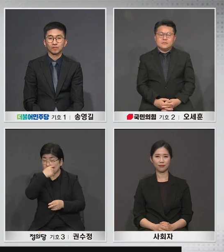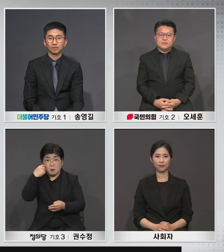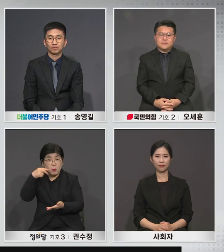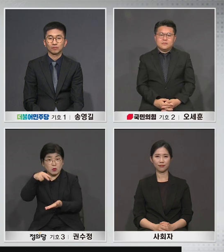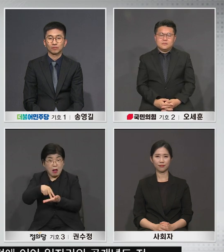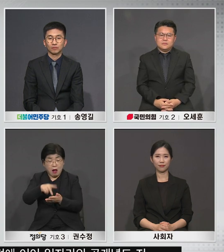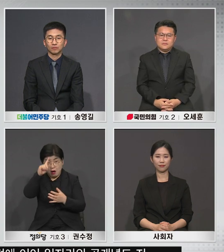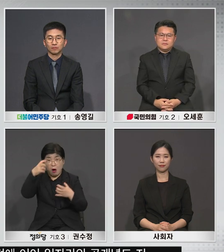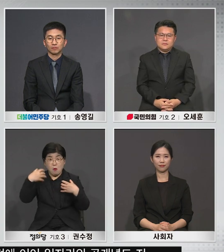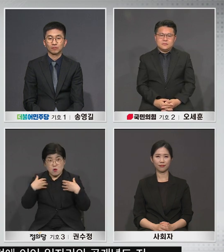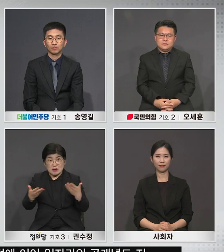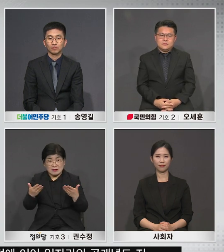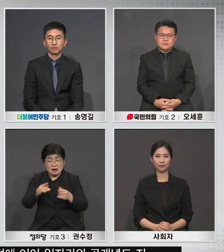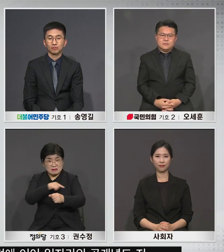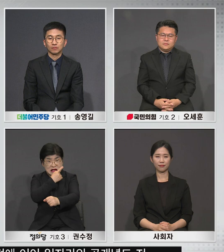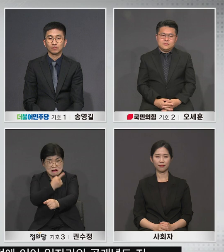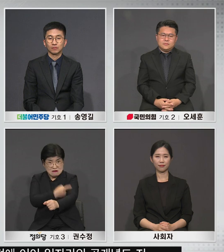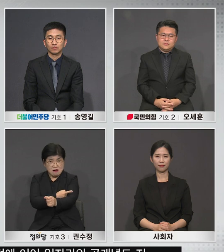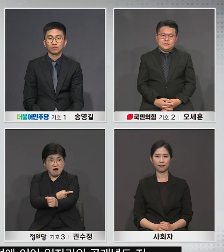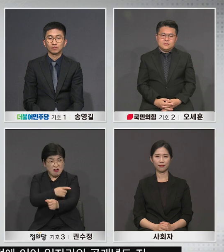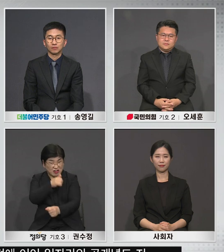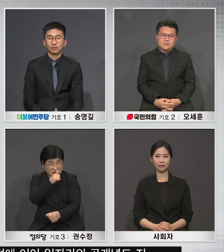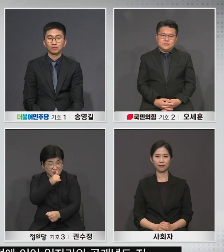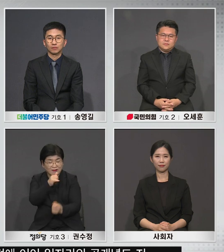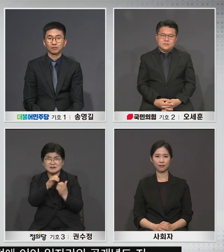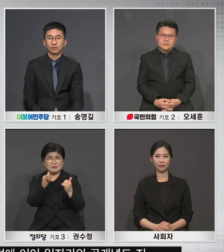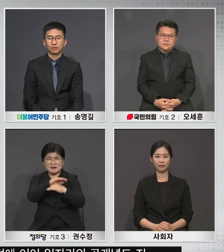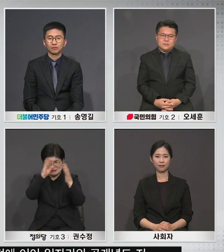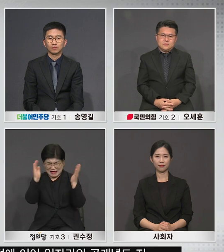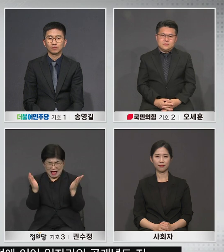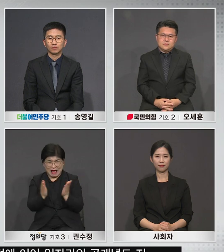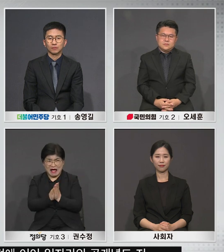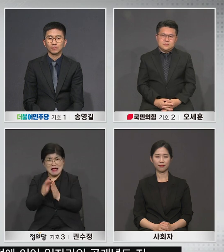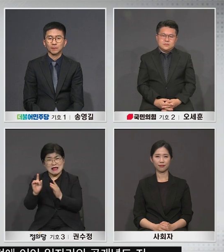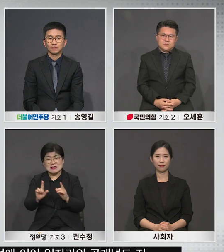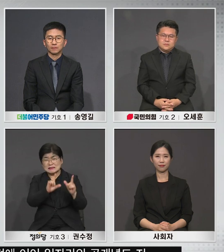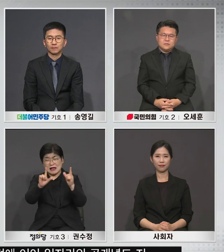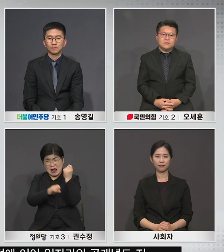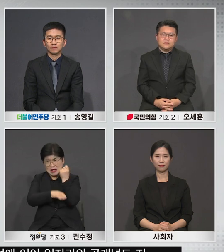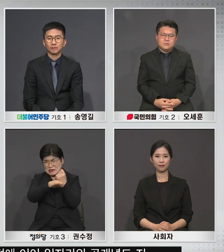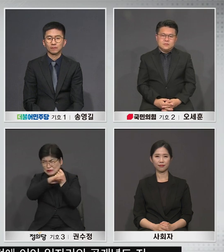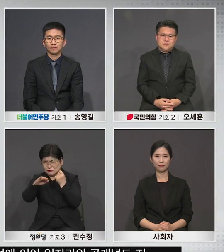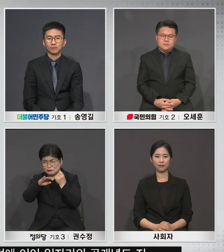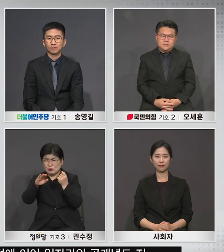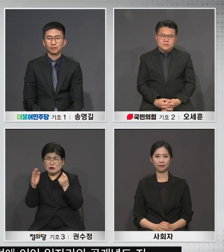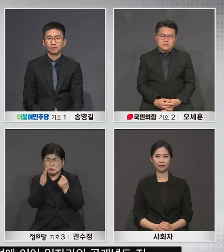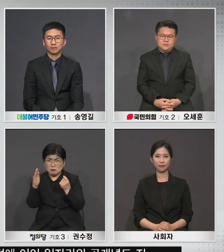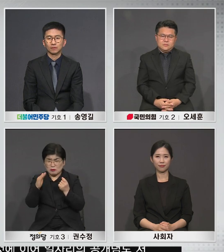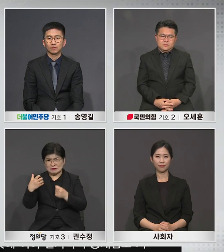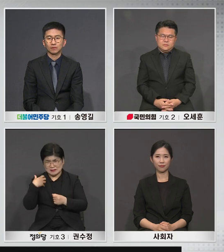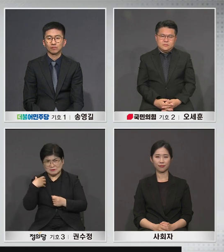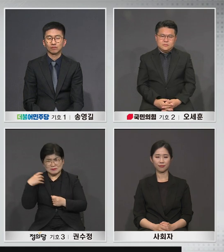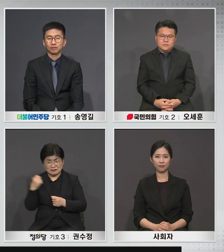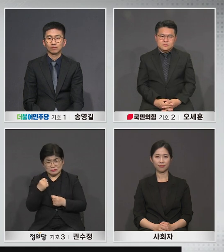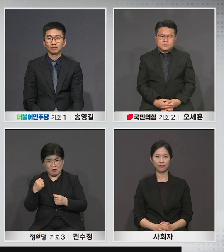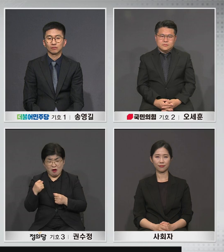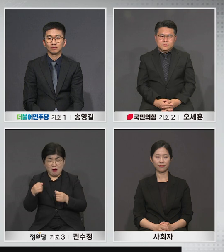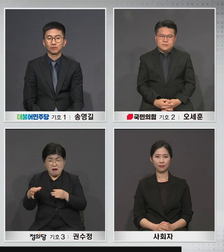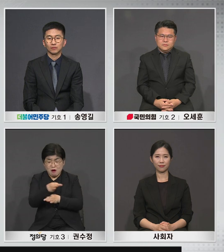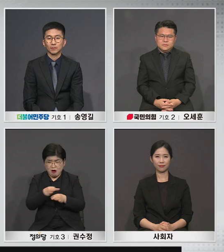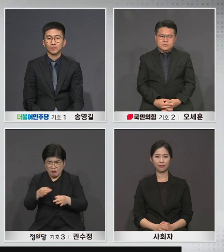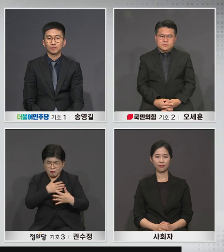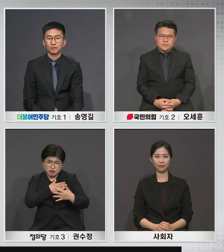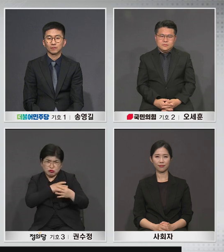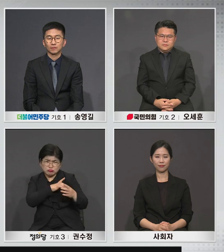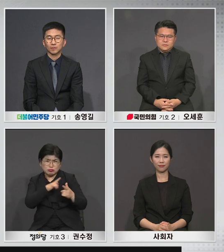정부가 일할 능력이나 의사가 있는 분들에게는 모든 사람에게 생활임금 수준의 고용을 책임지고 경기 불안과 고용 불안이